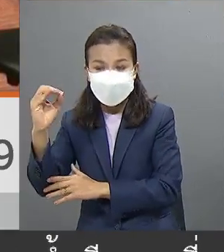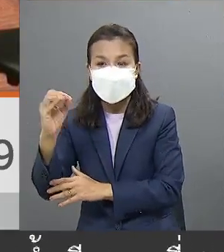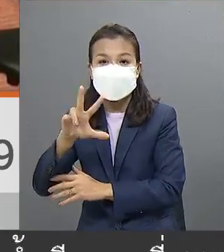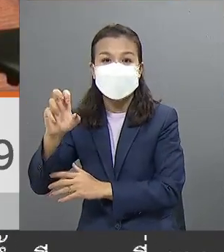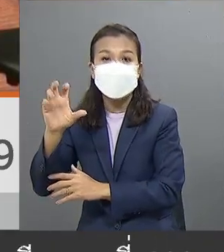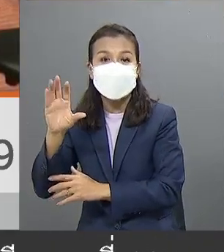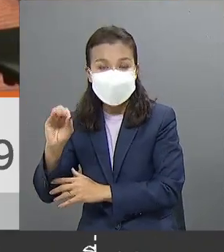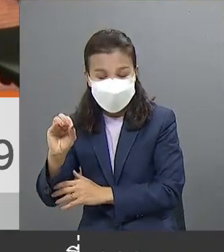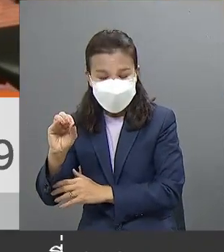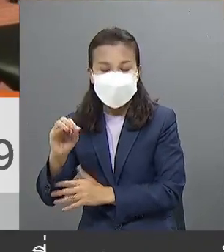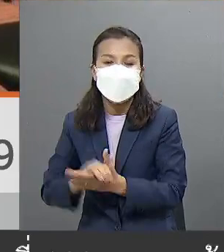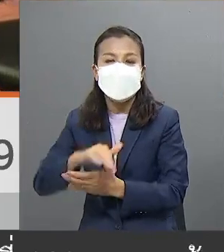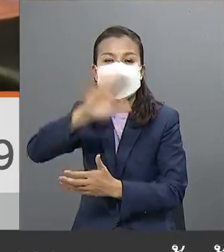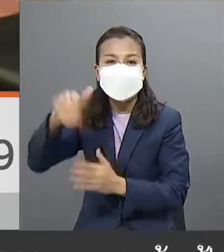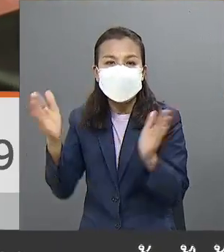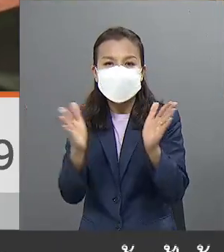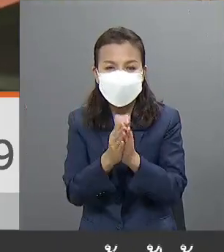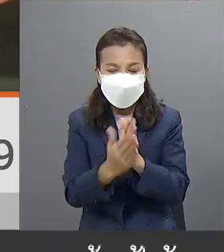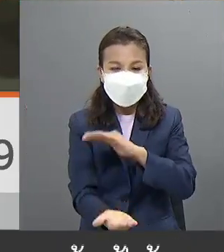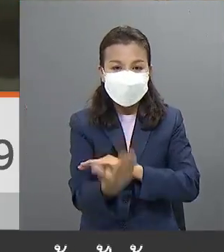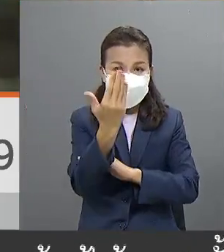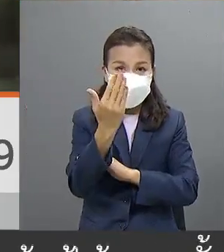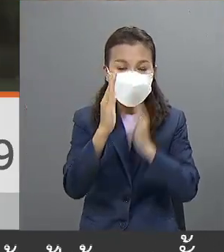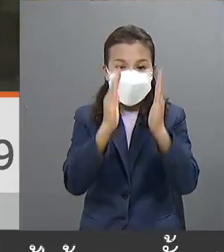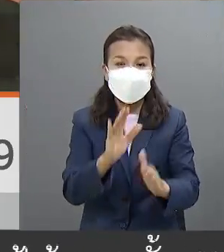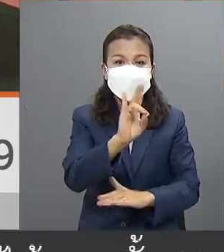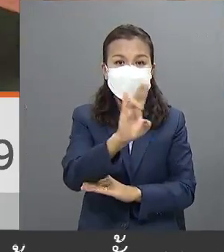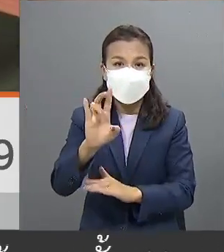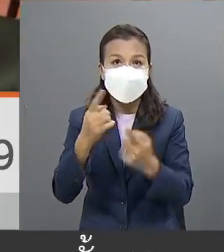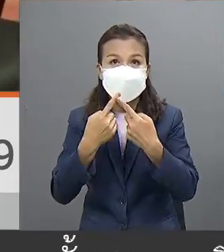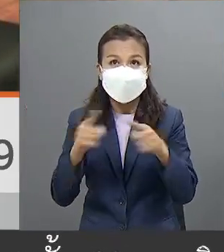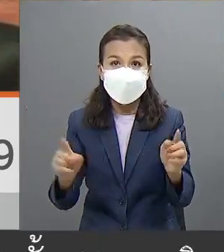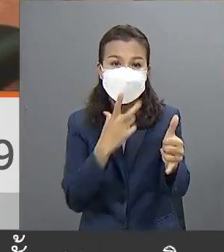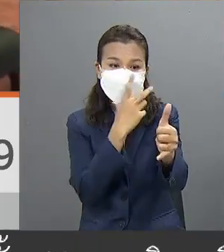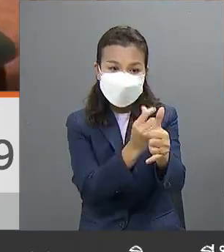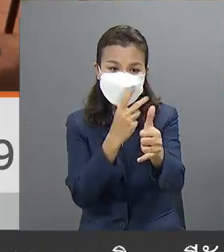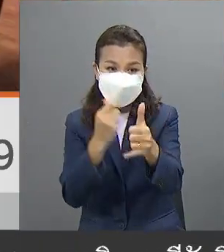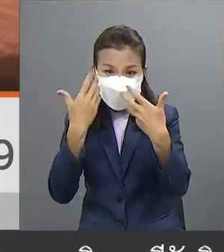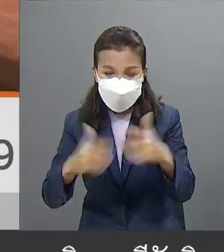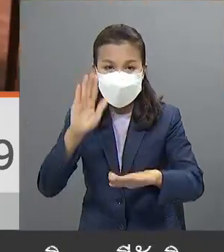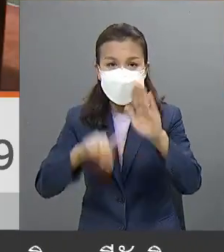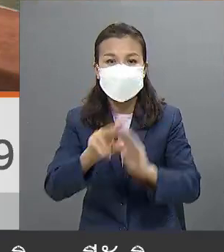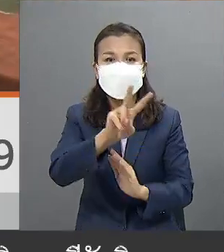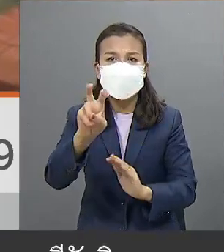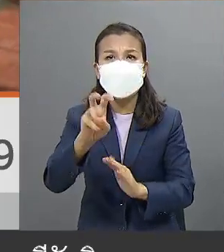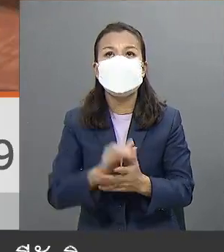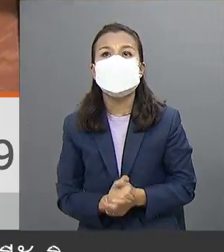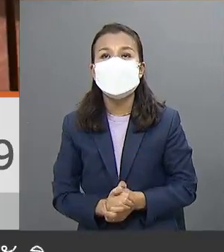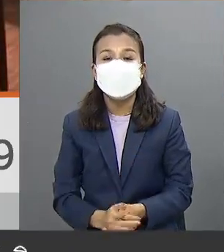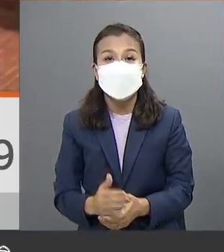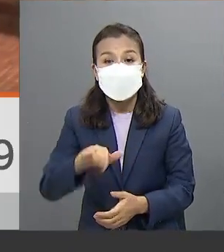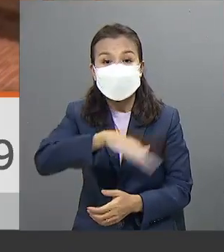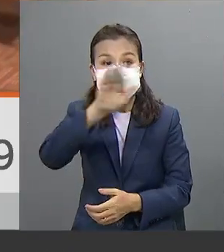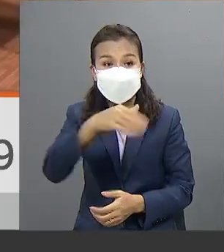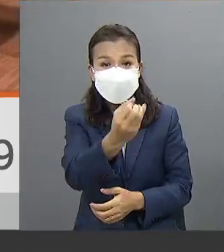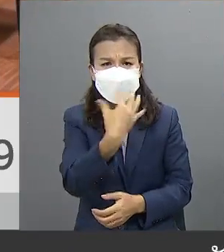คนแต่ว่าขณะนี้มีผู้รับวัคซีนไปแล้วเพียงแค่ 200คนเท่านั้นผู้ที่รับวัคซีนให้ข้อมูลตรงกันเขาว่าเกิดความ